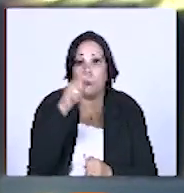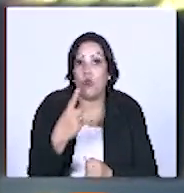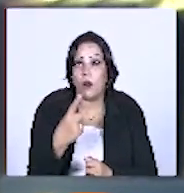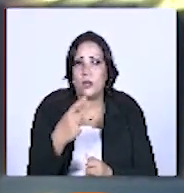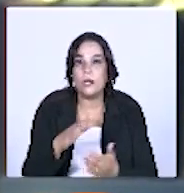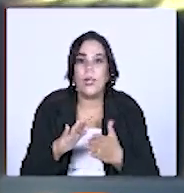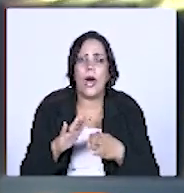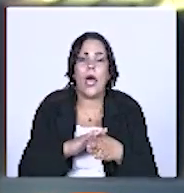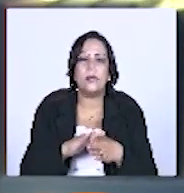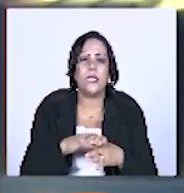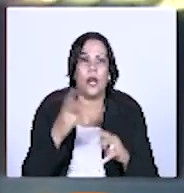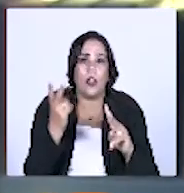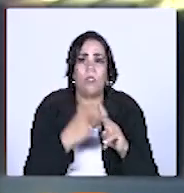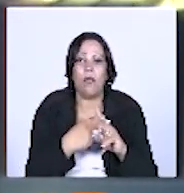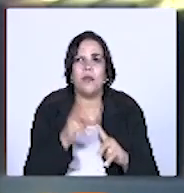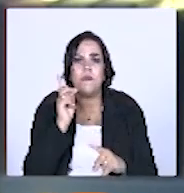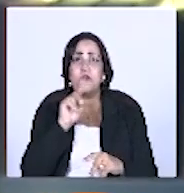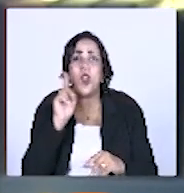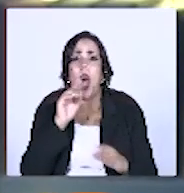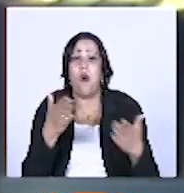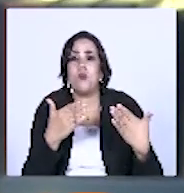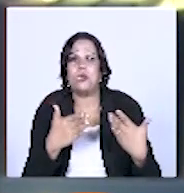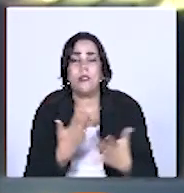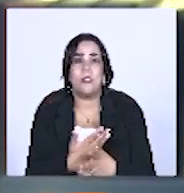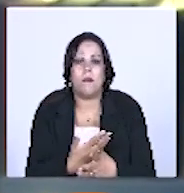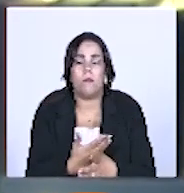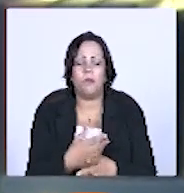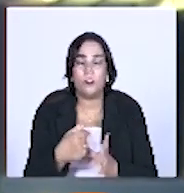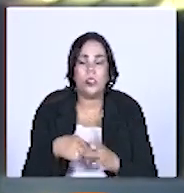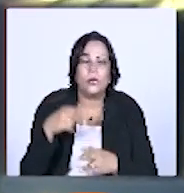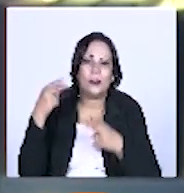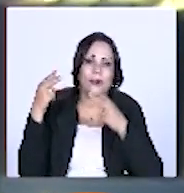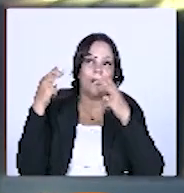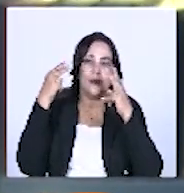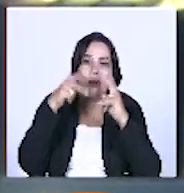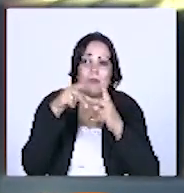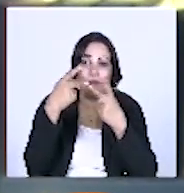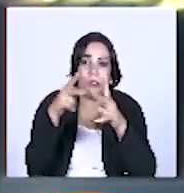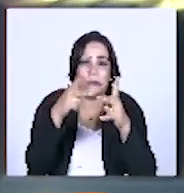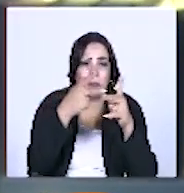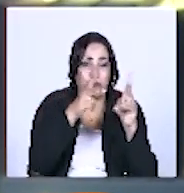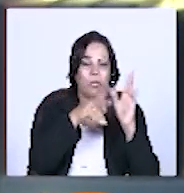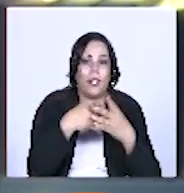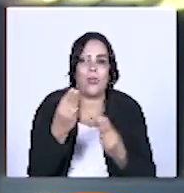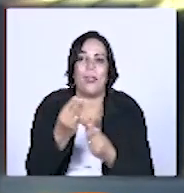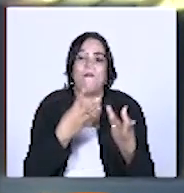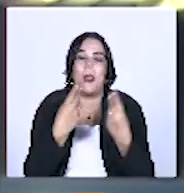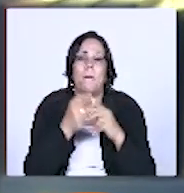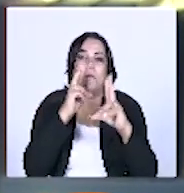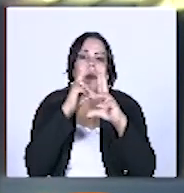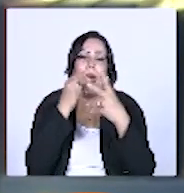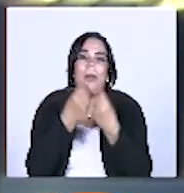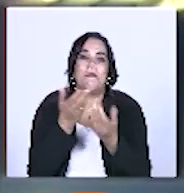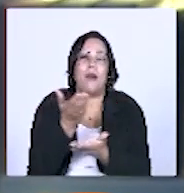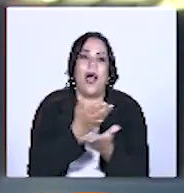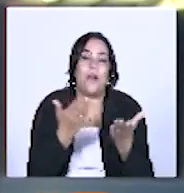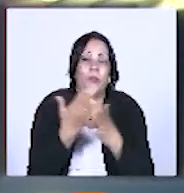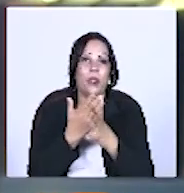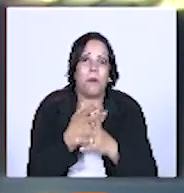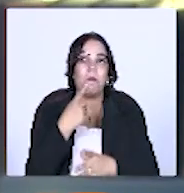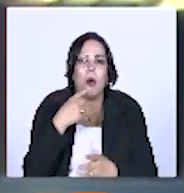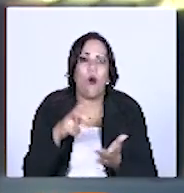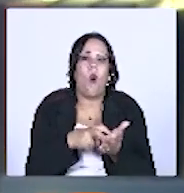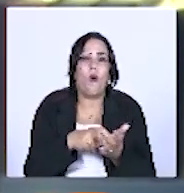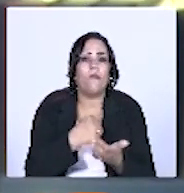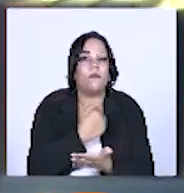الناس هترفض اسرح بخيالك وشوف نفسك مقبول من الناس وازاي ان انت متفاعل وزاي ان انت بتتكلم معاهم هتلاقي المخاوف